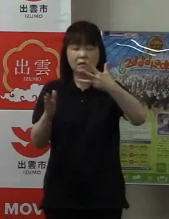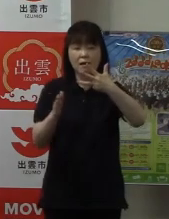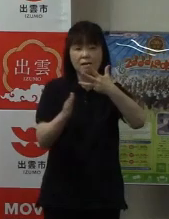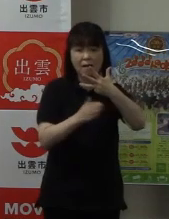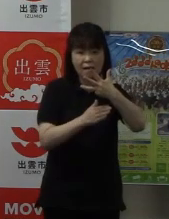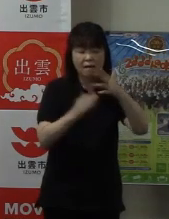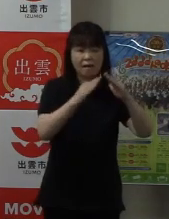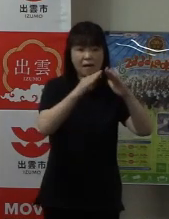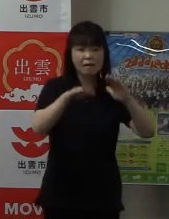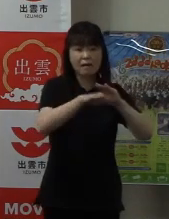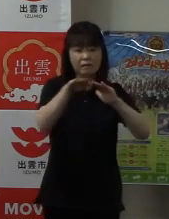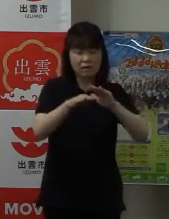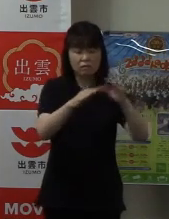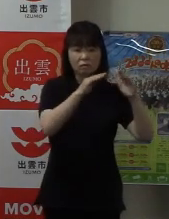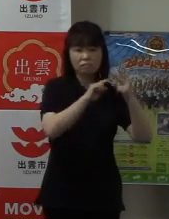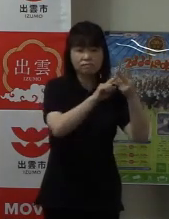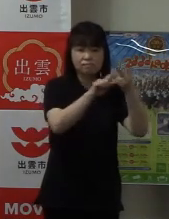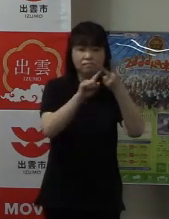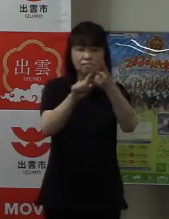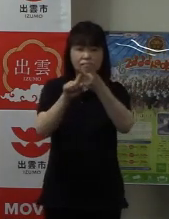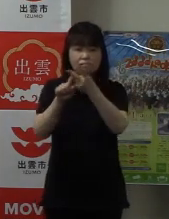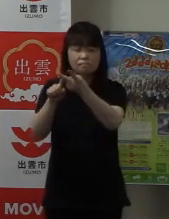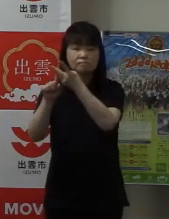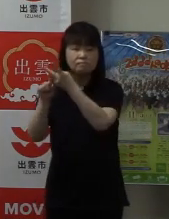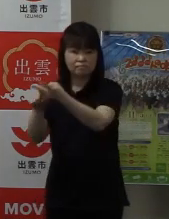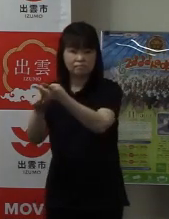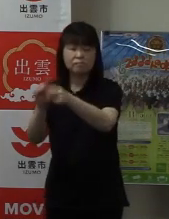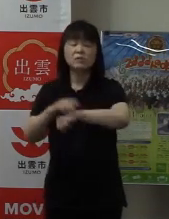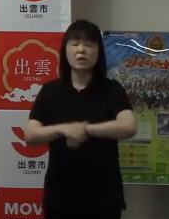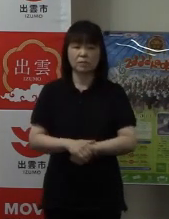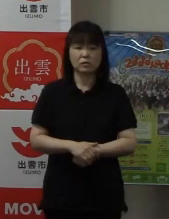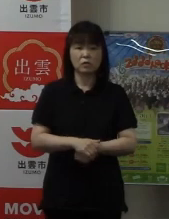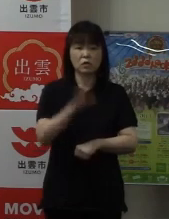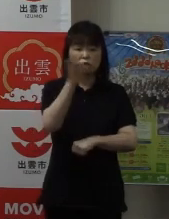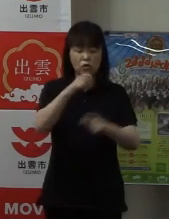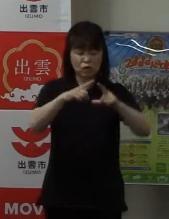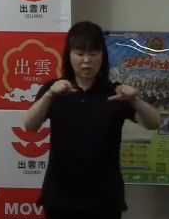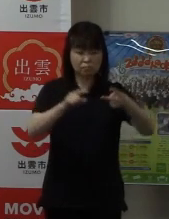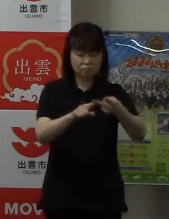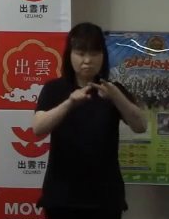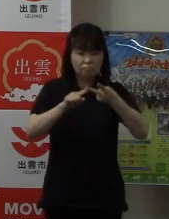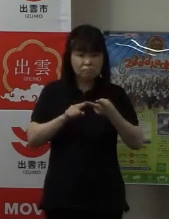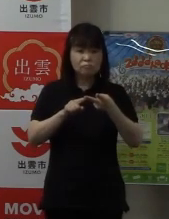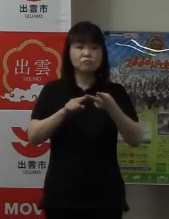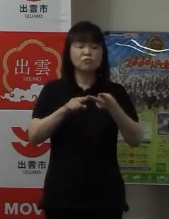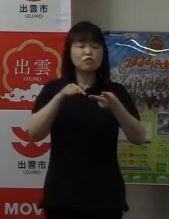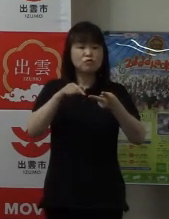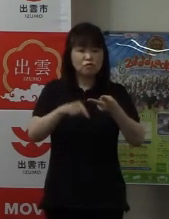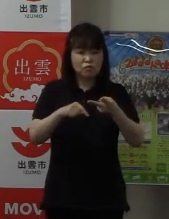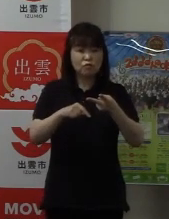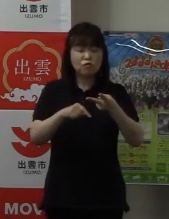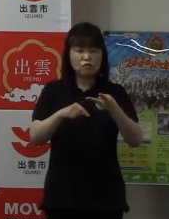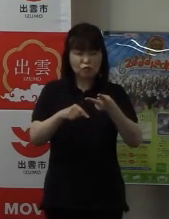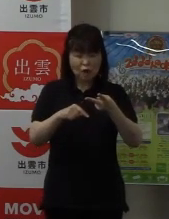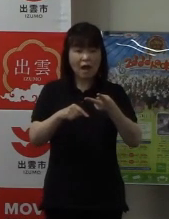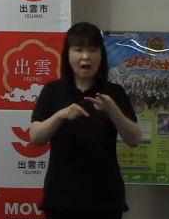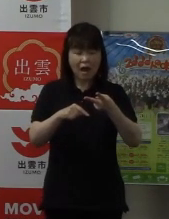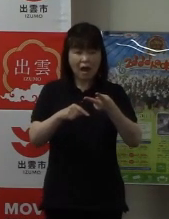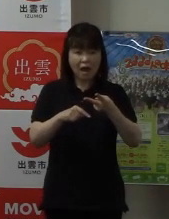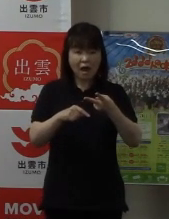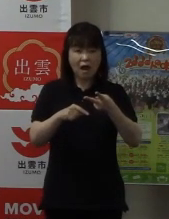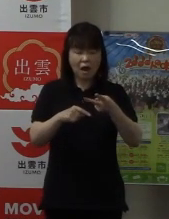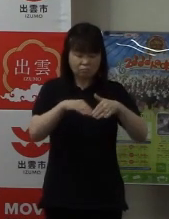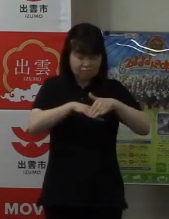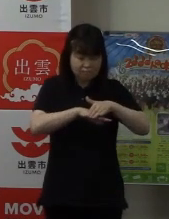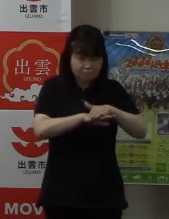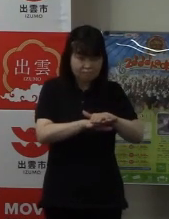ますので、どうかお手元に届いた際はですね、まだ利用するまでは1ヶ月ほどありますので、お手元に